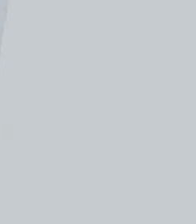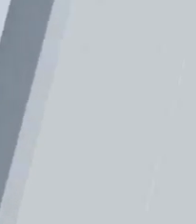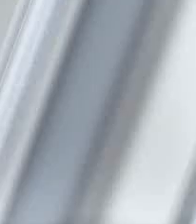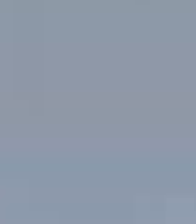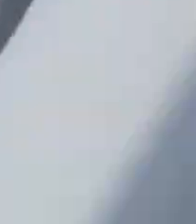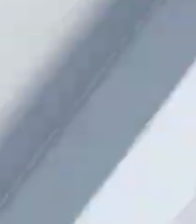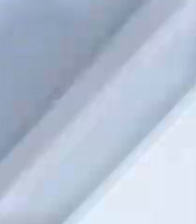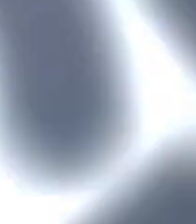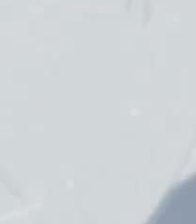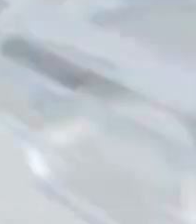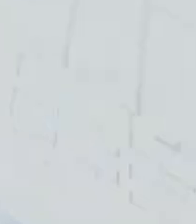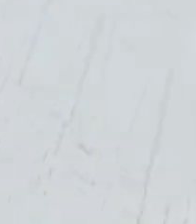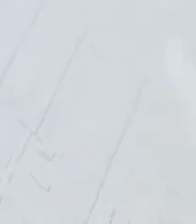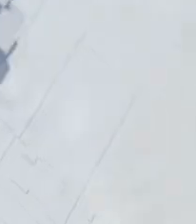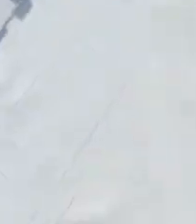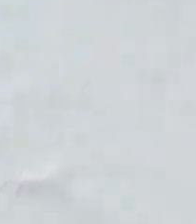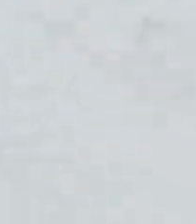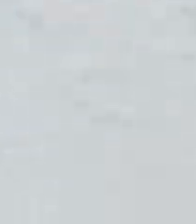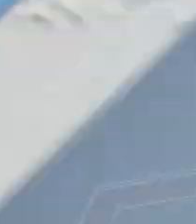아